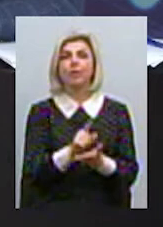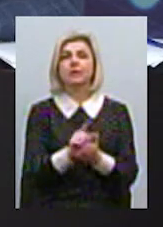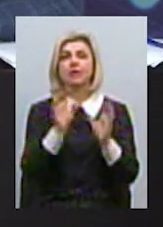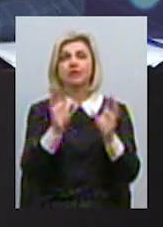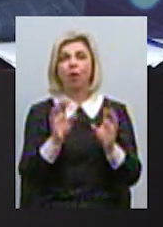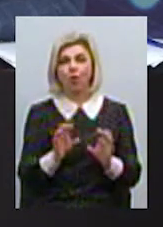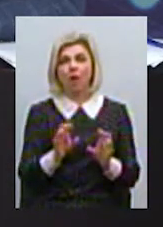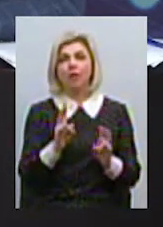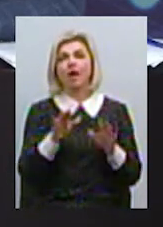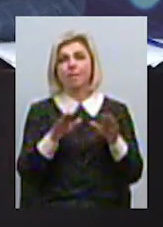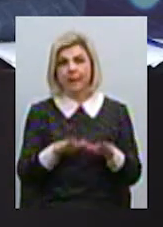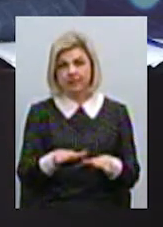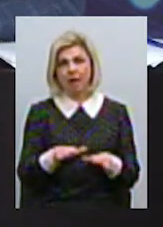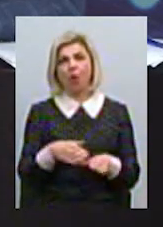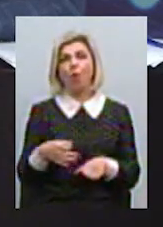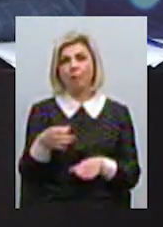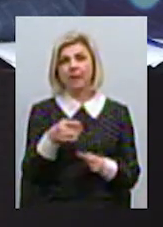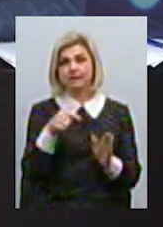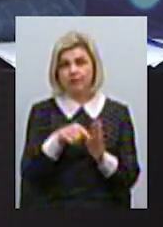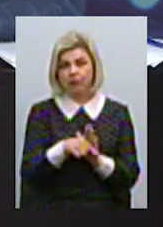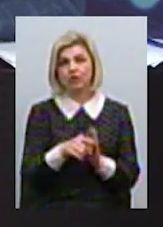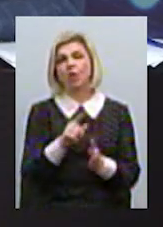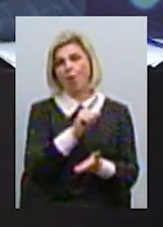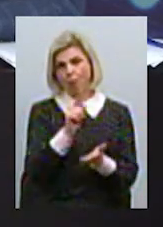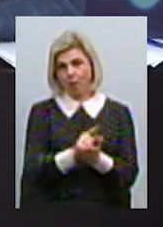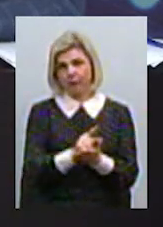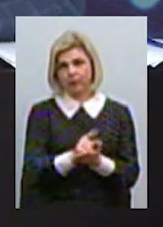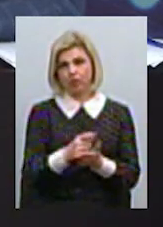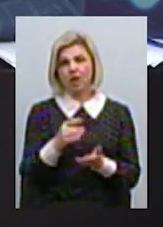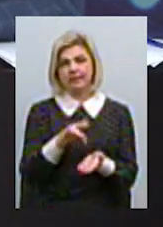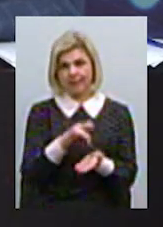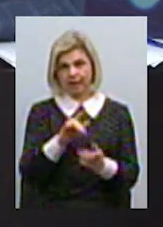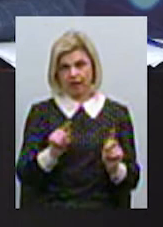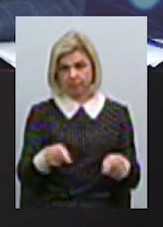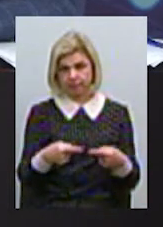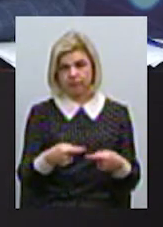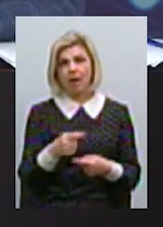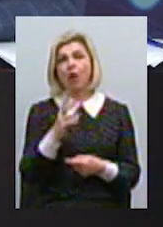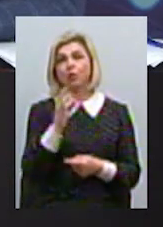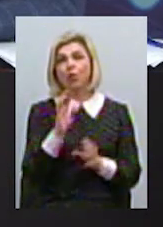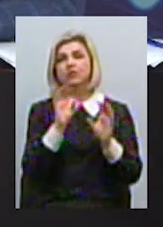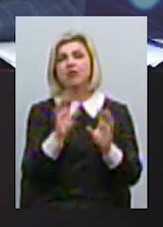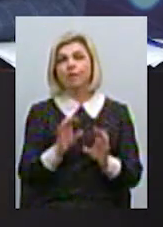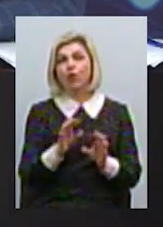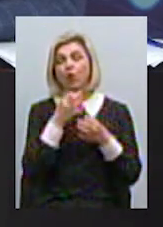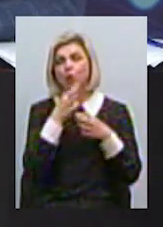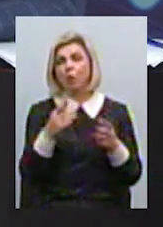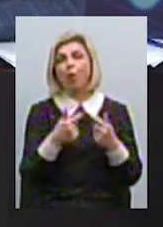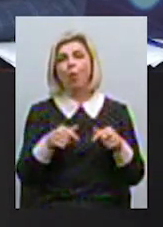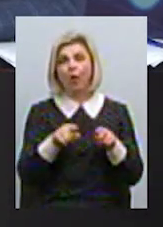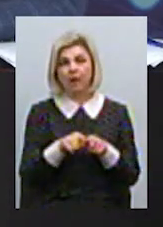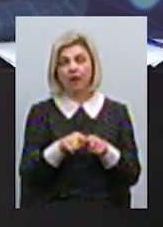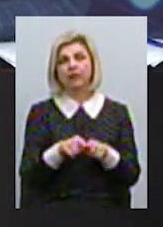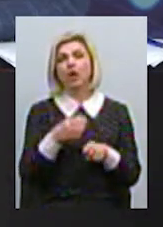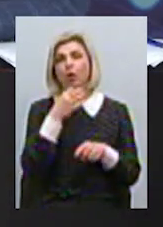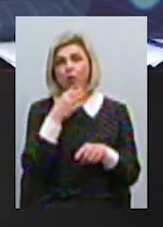передбачив. В містах обласного значення вони створюються. Це був обов'язок. Але законодавство передбачить, що будь-який орган,